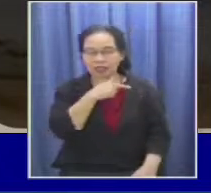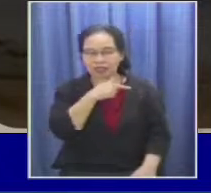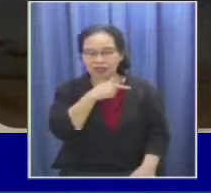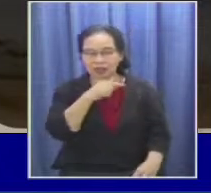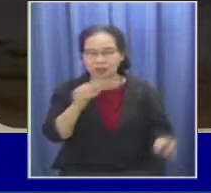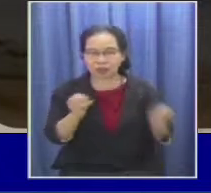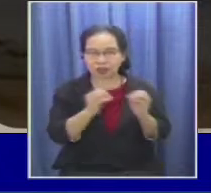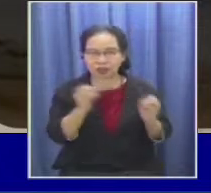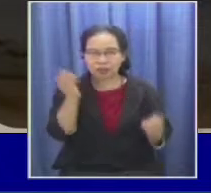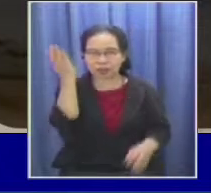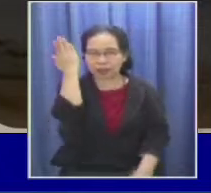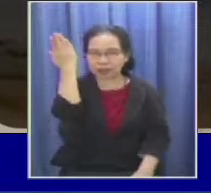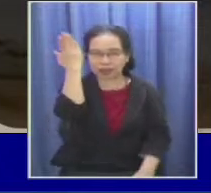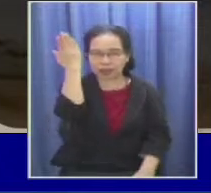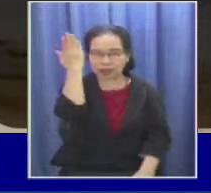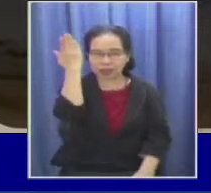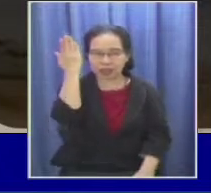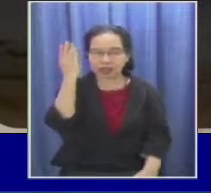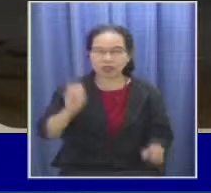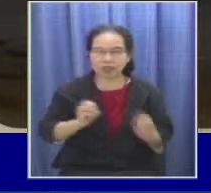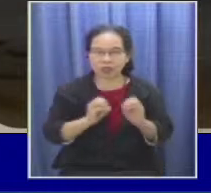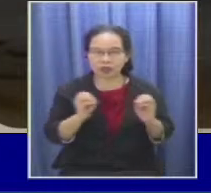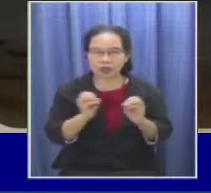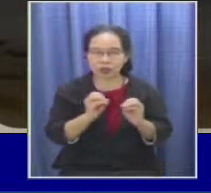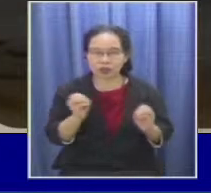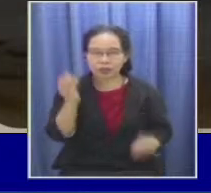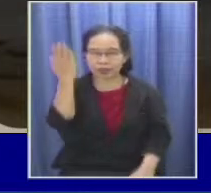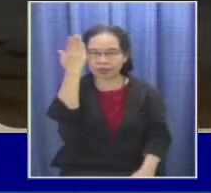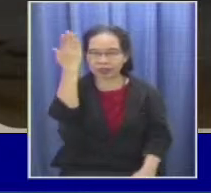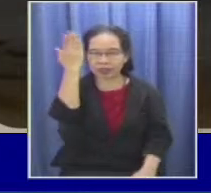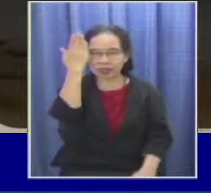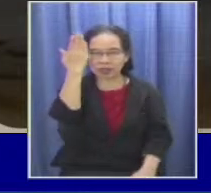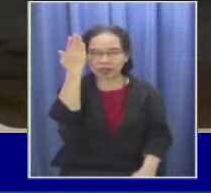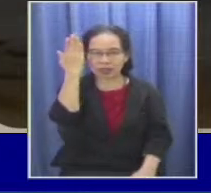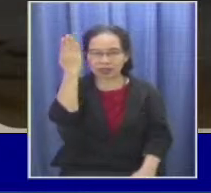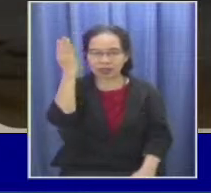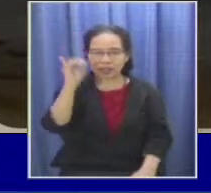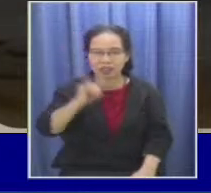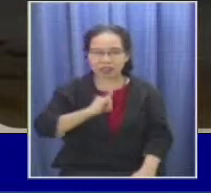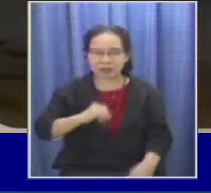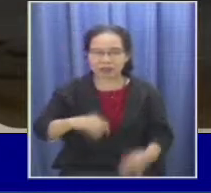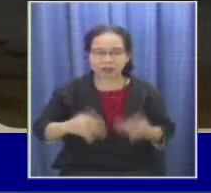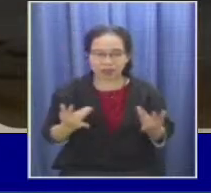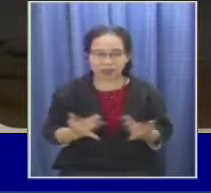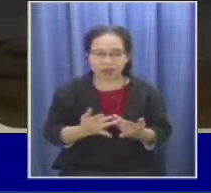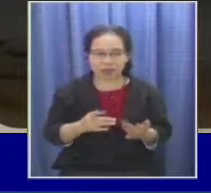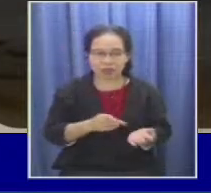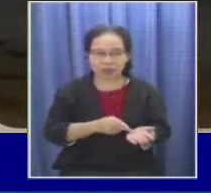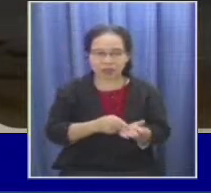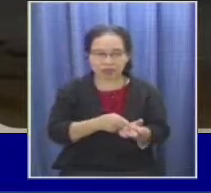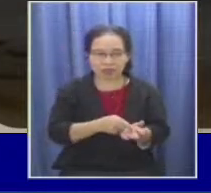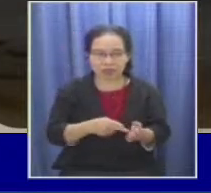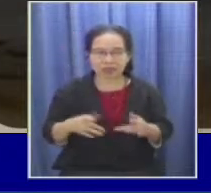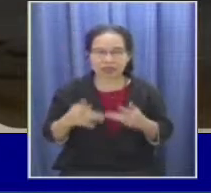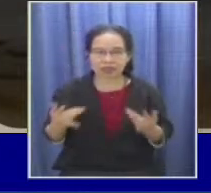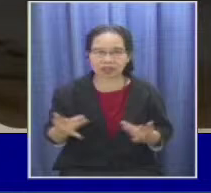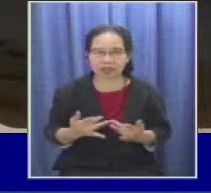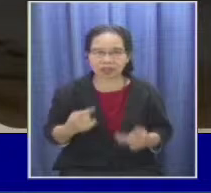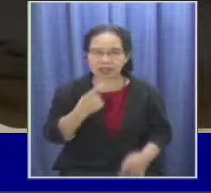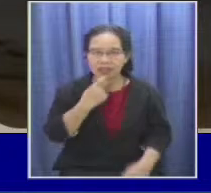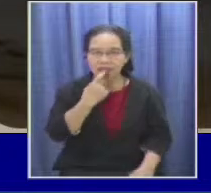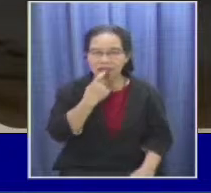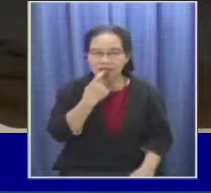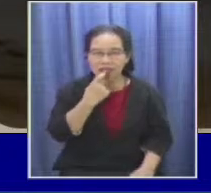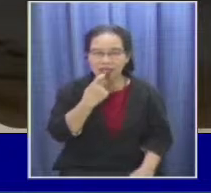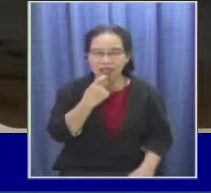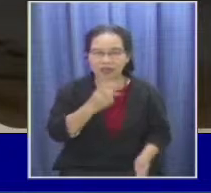wo kasa wo sa nyansa firi mu ba ye ni ade ya Nyankopɔn asɛm no hwehwɛ afiri ye nti wo so wo bue na no nyansa mu enti